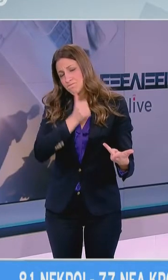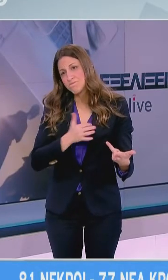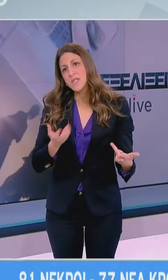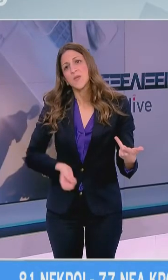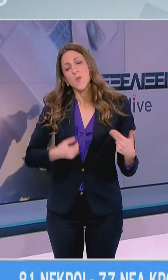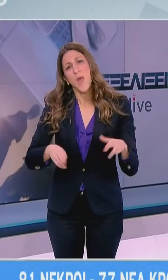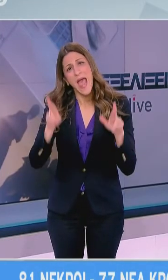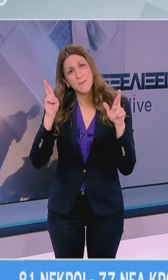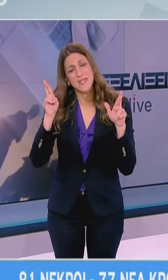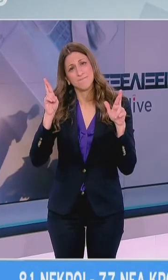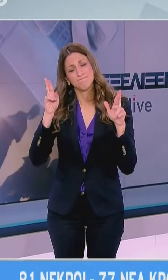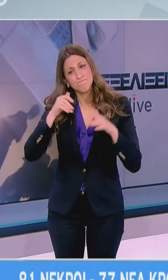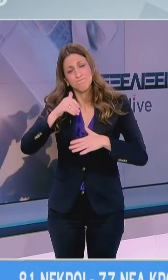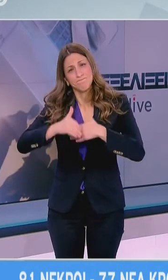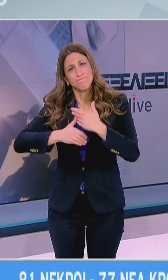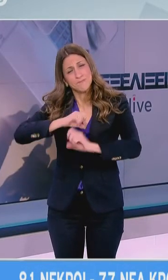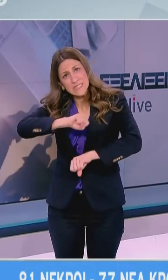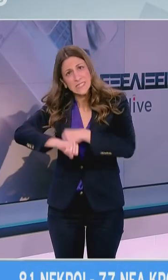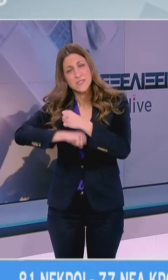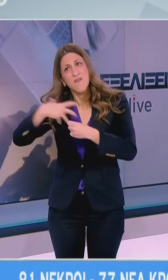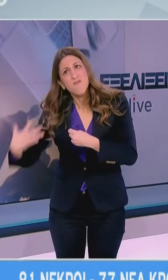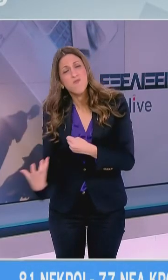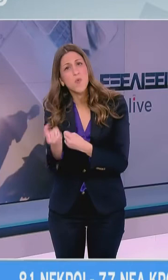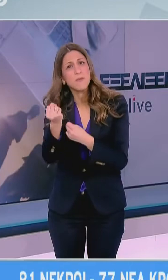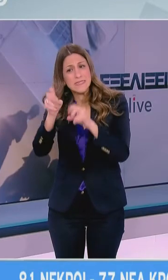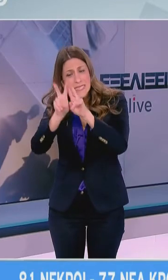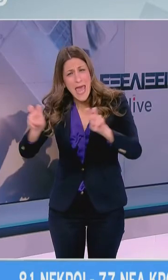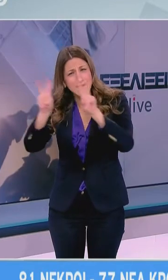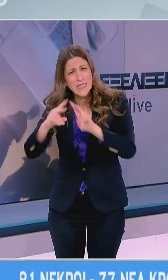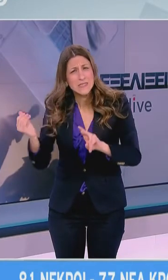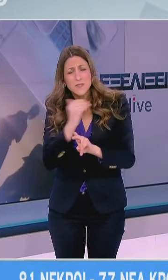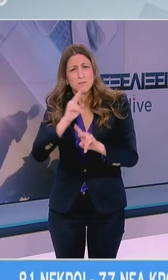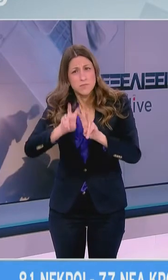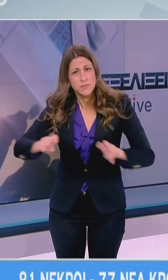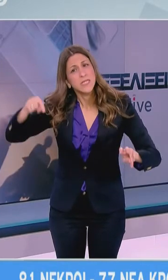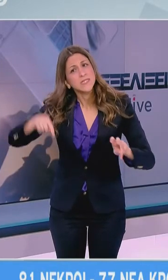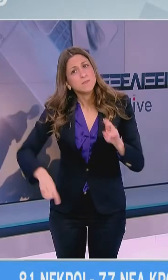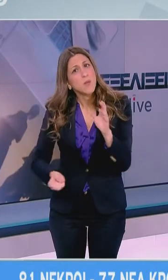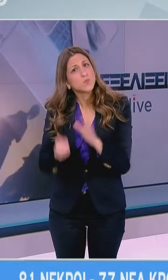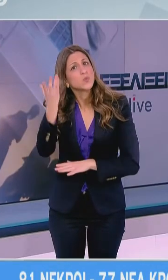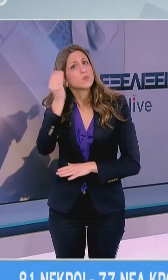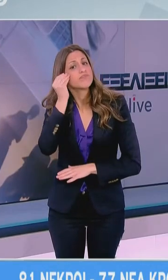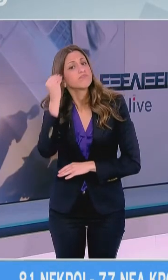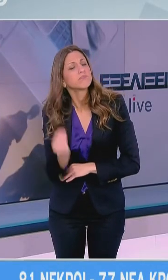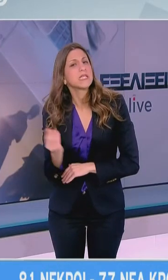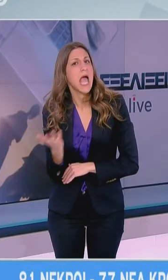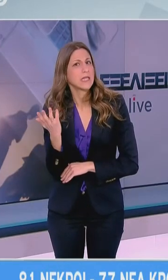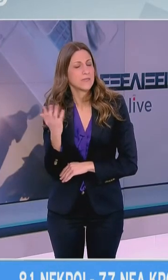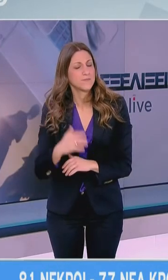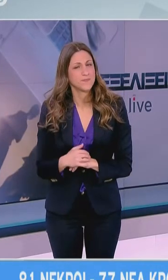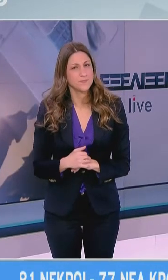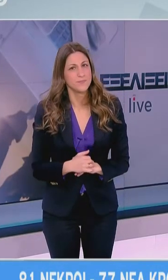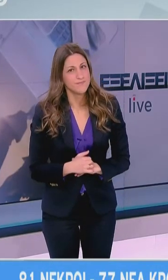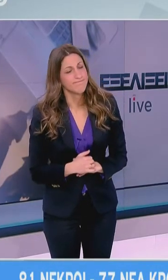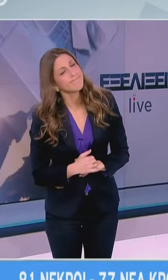ελπίδα παραπάνω σε σχέση με τις προσπάθειες που γίνεται να βρεθεί κάτι καλό και ήδη σήμερα ακούσαμε μια ευχάριστη είδηση. Άρα,